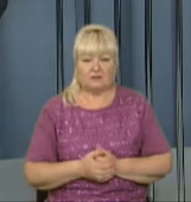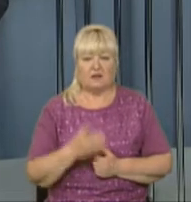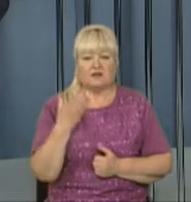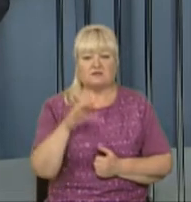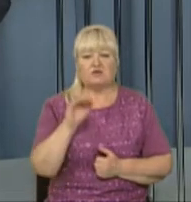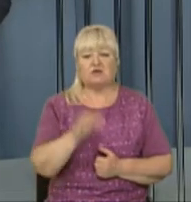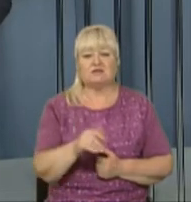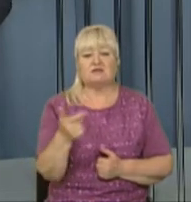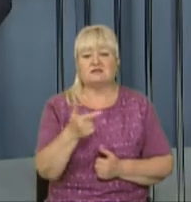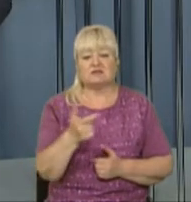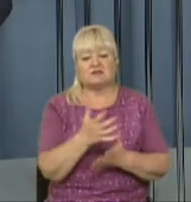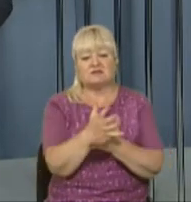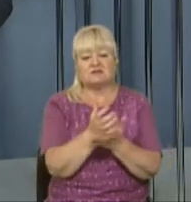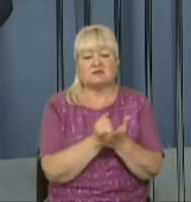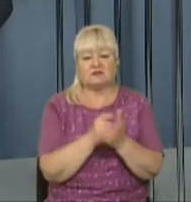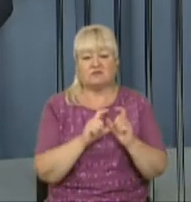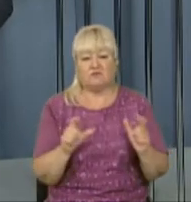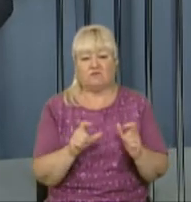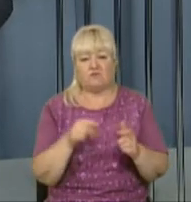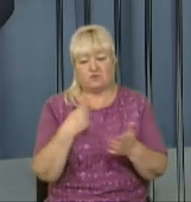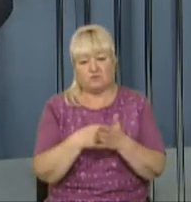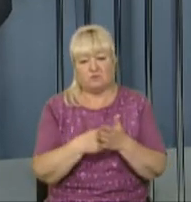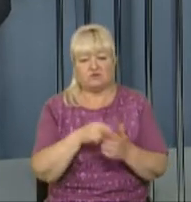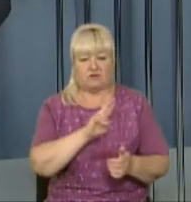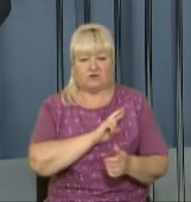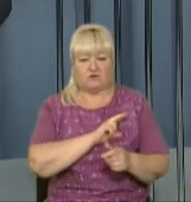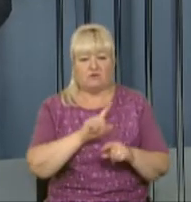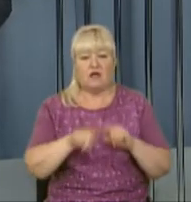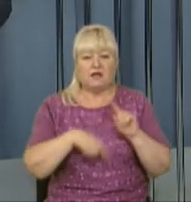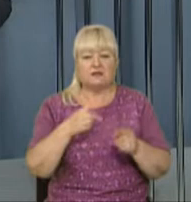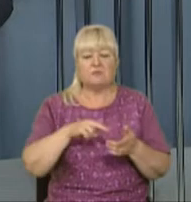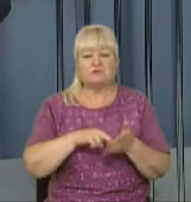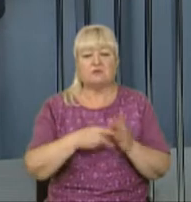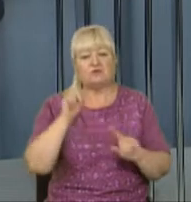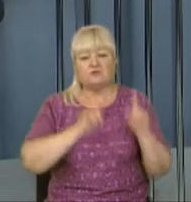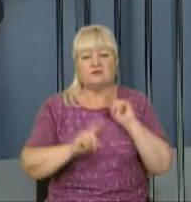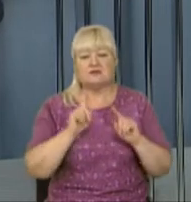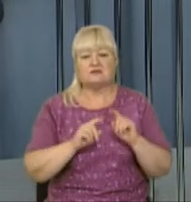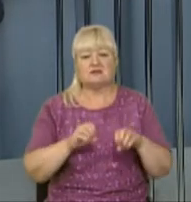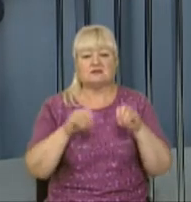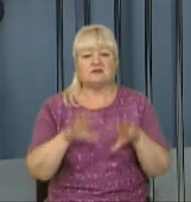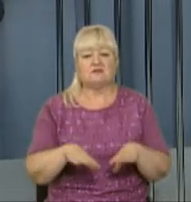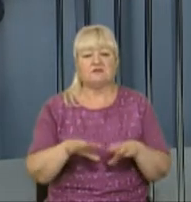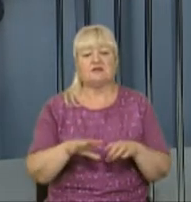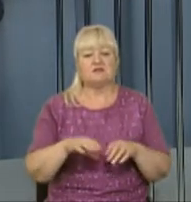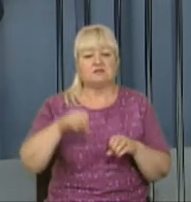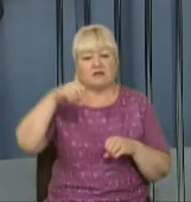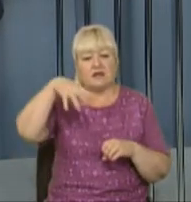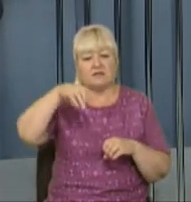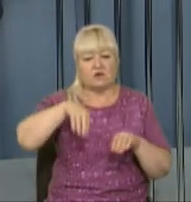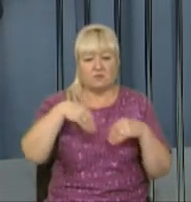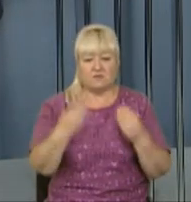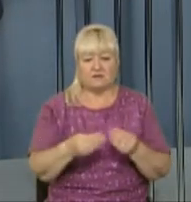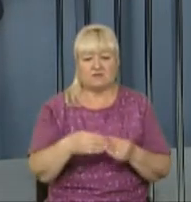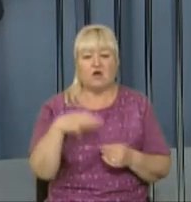тисяч гривень з резервного фонду бюджету Яворова на позаплановій сесії виділили на вирішення проблеми з енергопостачанням